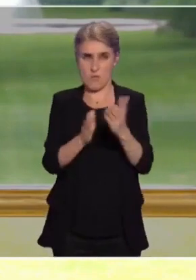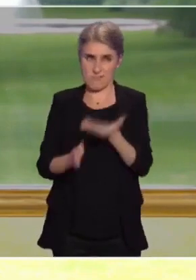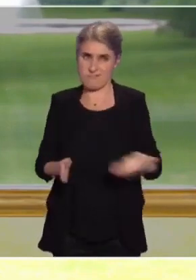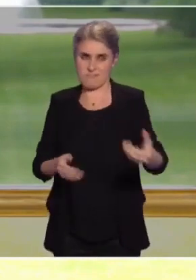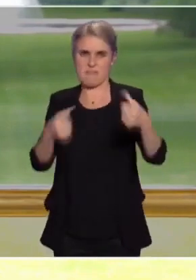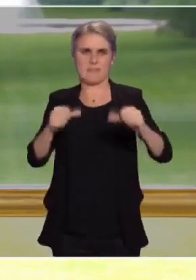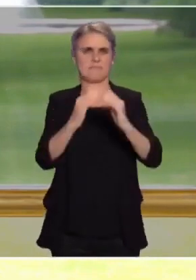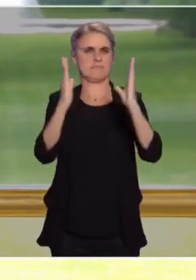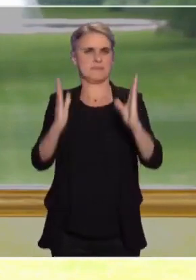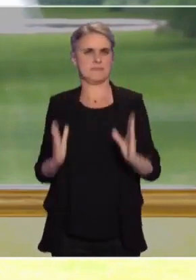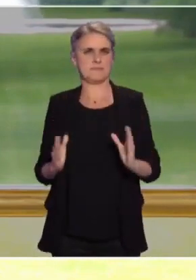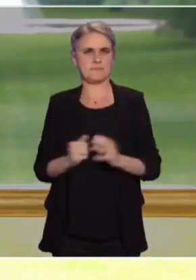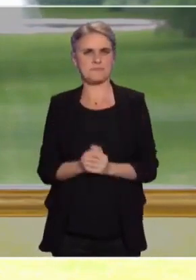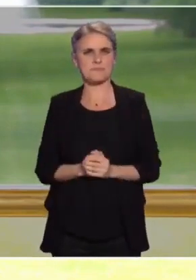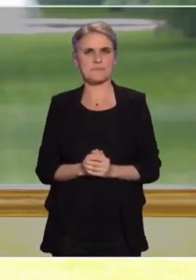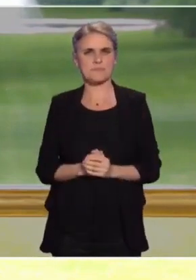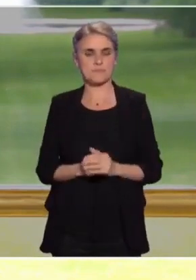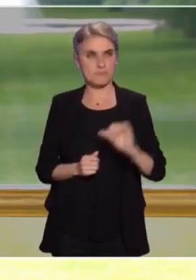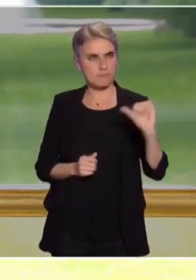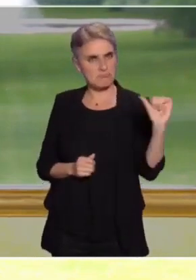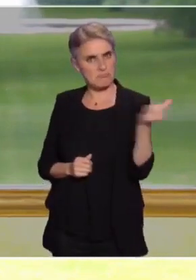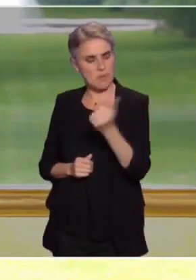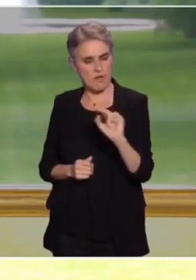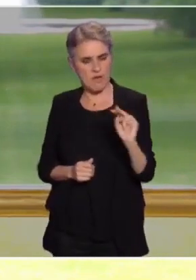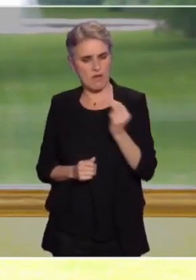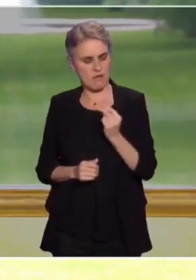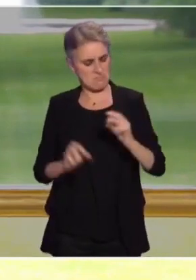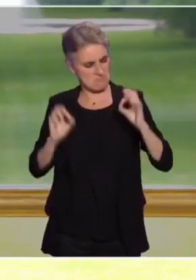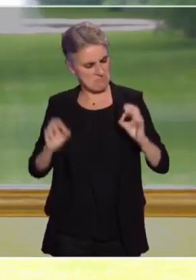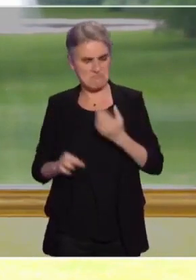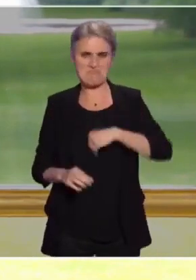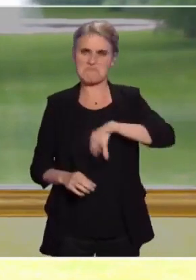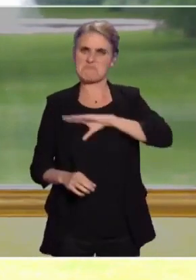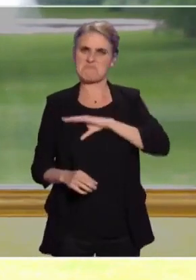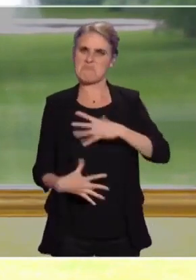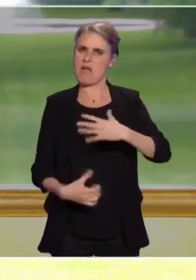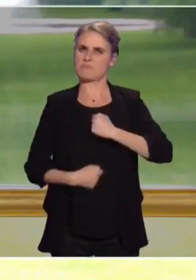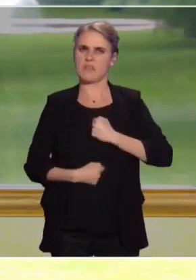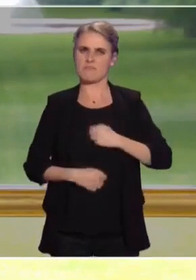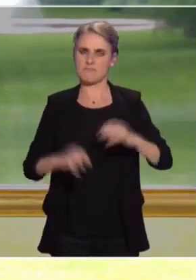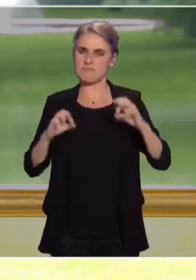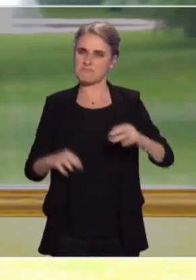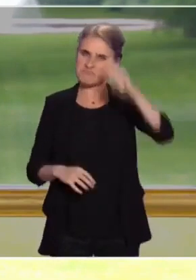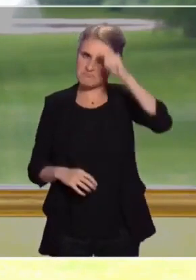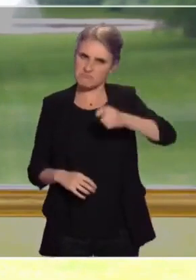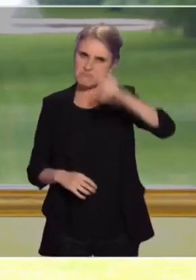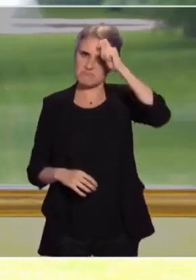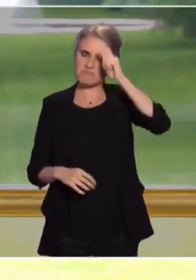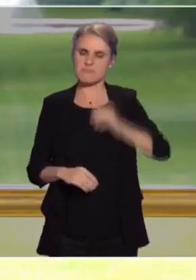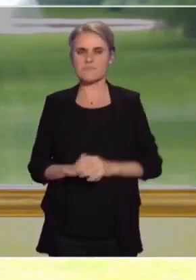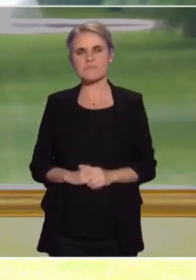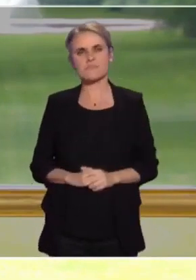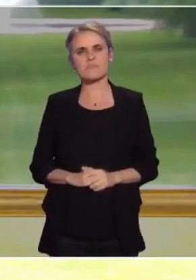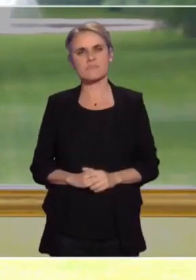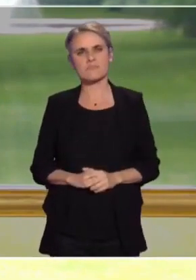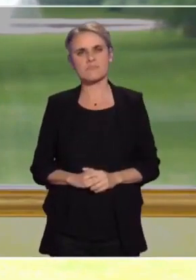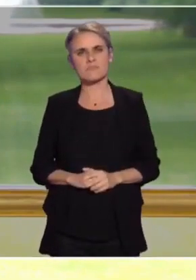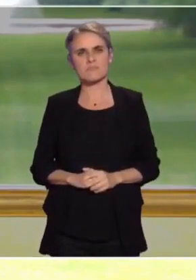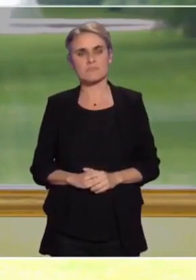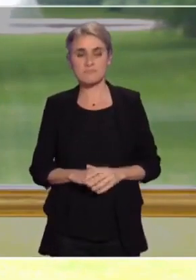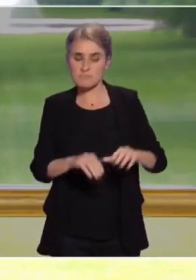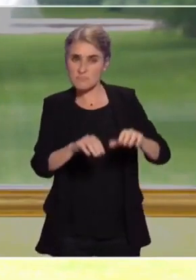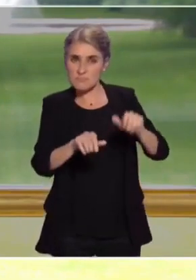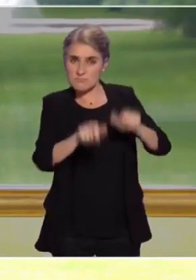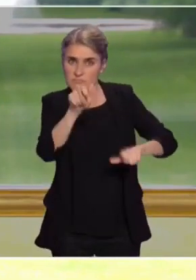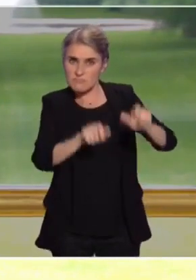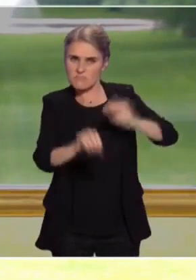vous avez alors fait preuve d'un sens des responsabilités admirable et grâce à l'engagement exceptionnel de nos soignants